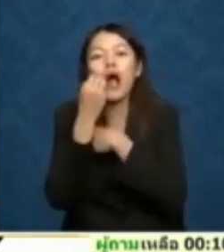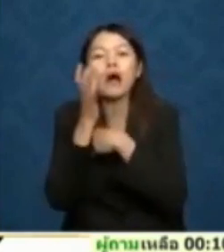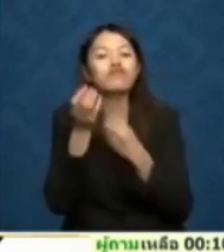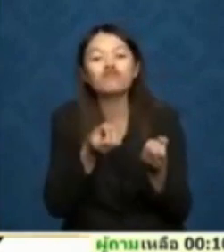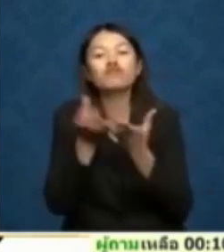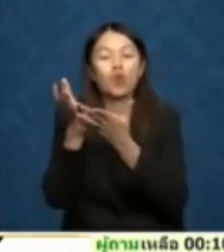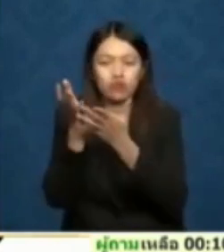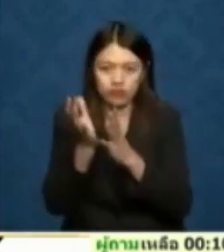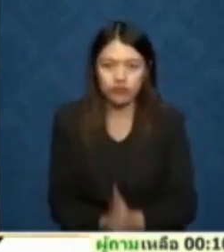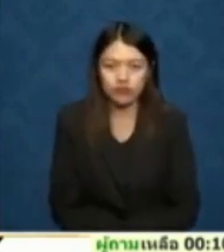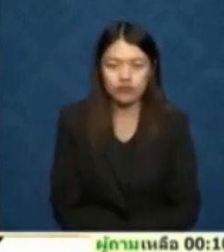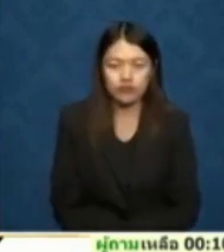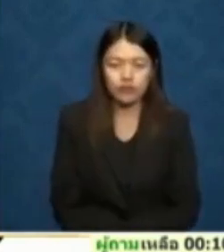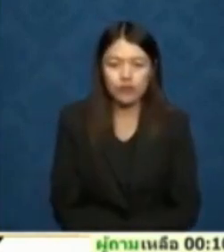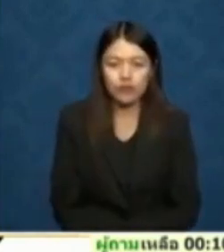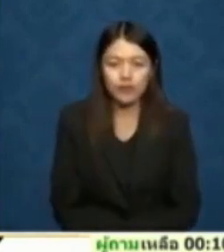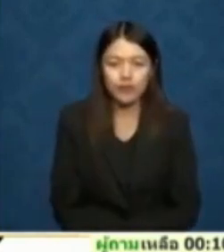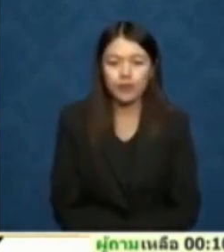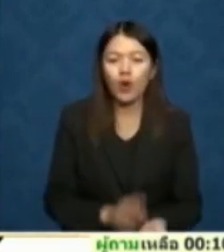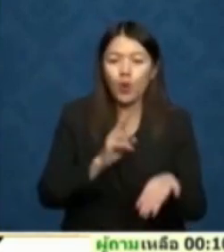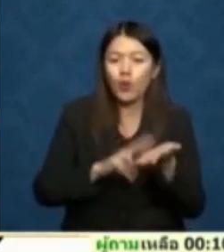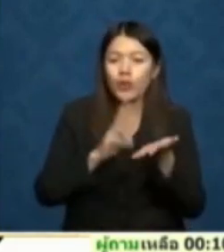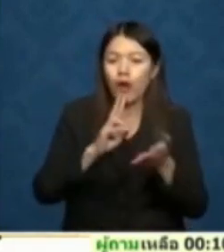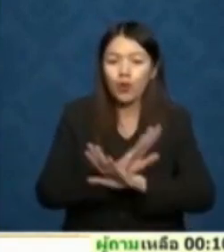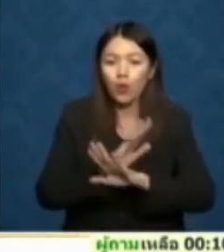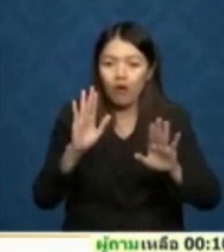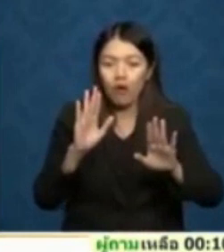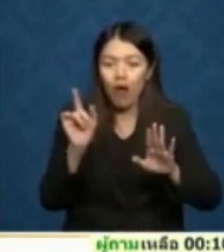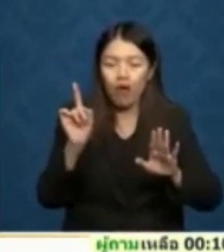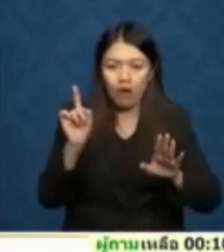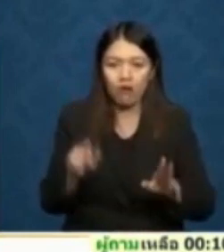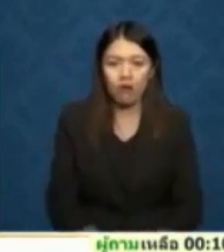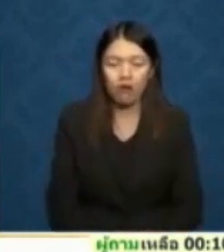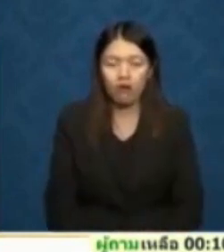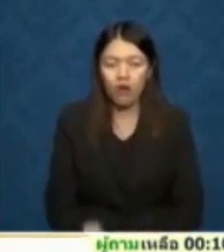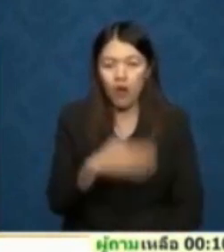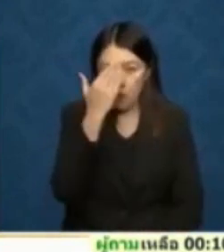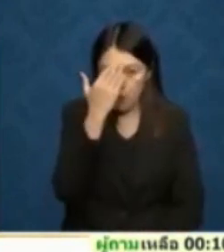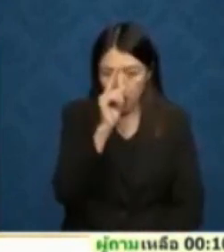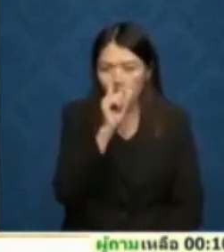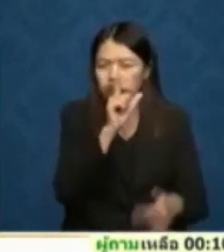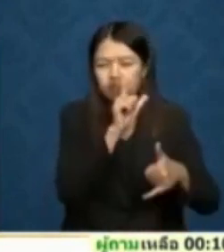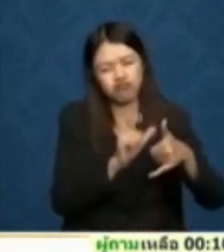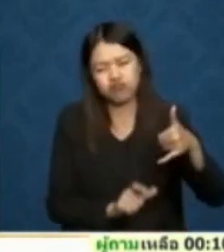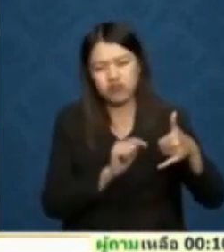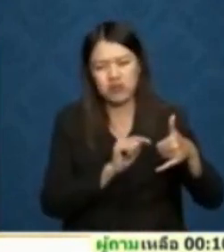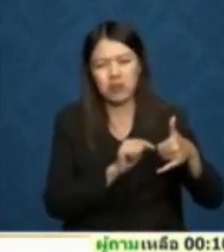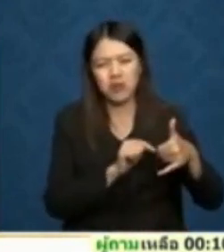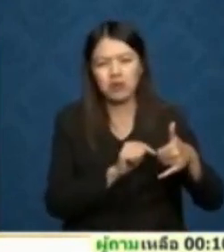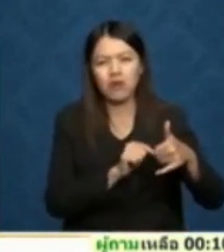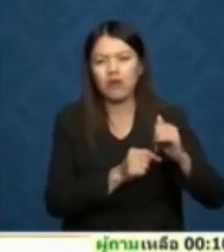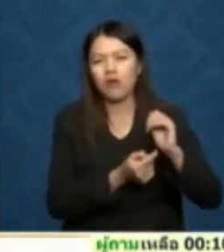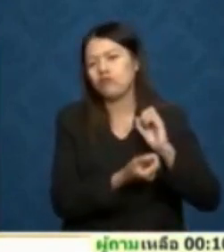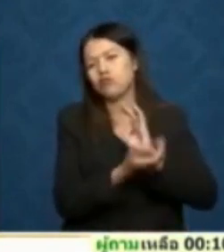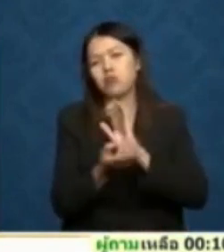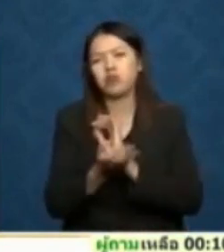ครับการเพิกถอนวีซ่าเนื่องจากมีพฤติการเป็นภัยต่อสังค